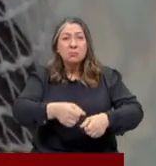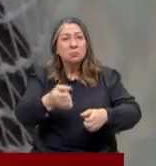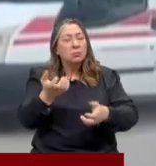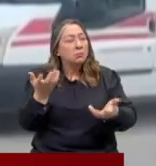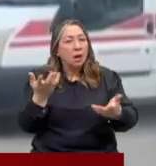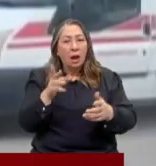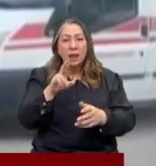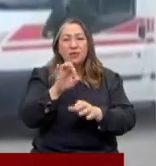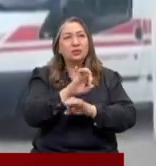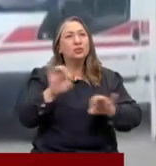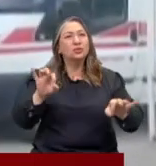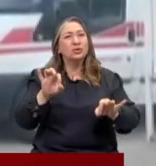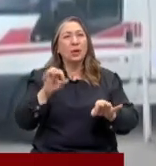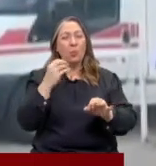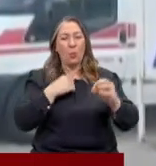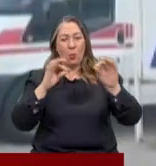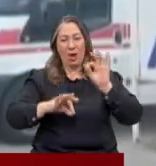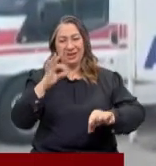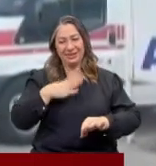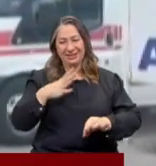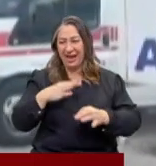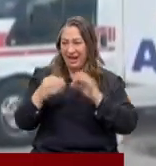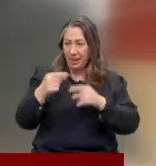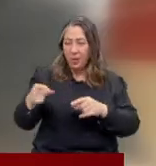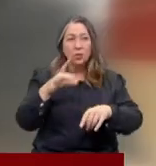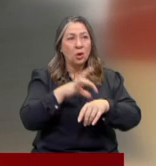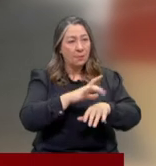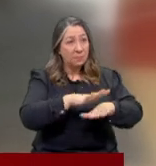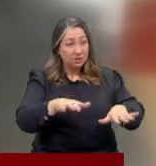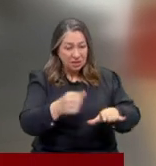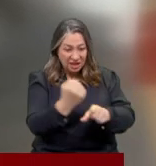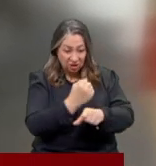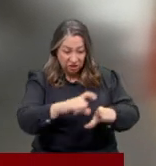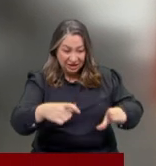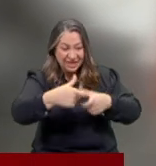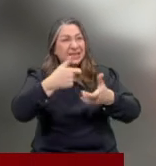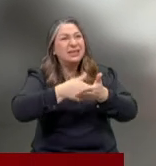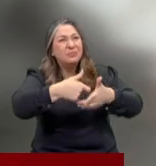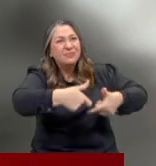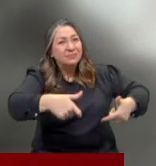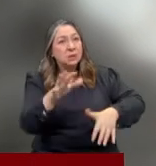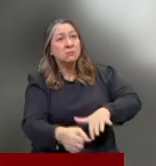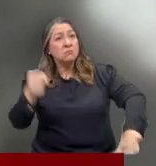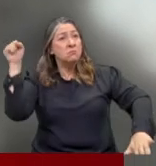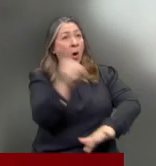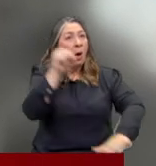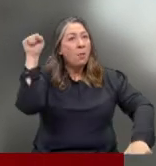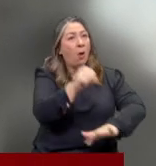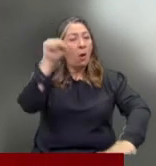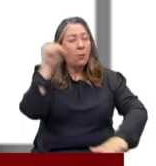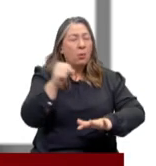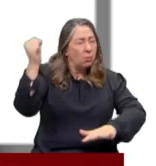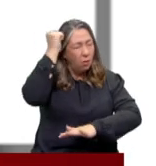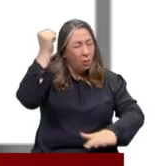saldırıya. Randevusuz muayene olmak isteyen hastanın yakını doktora masasındaki mermer isimlikle defalarca vurdu. Doktor Oluk'un